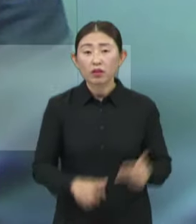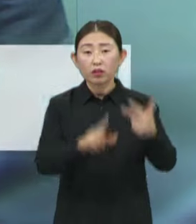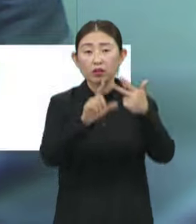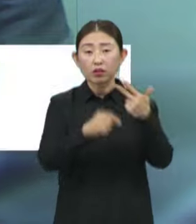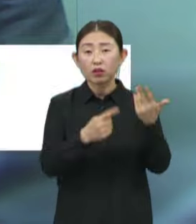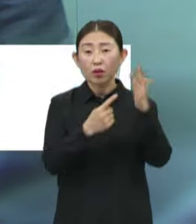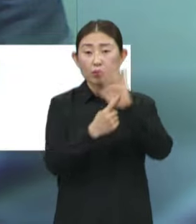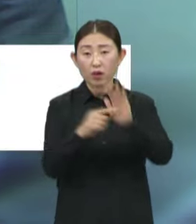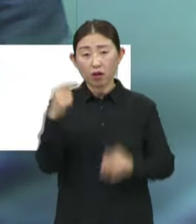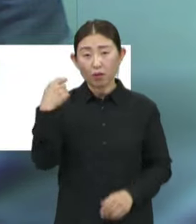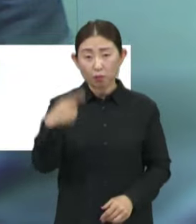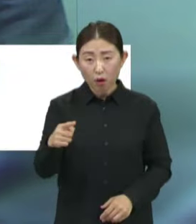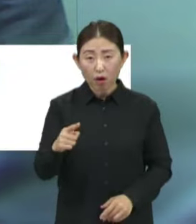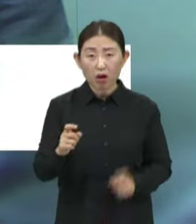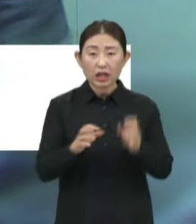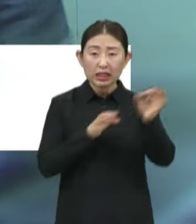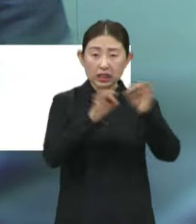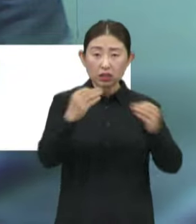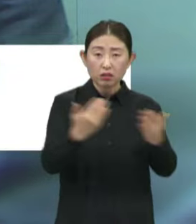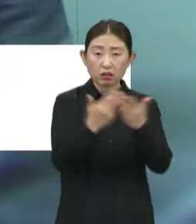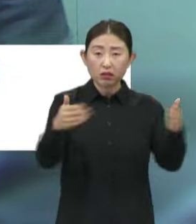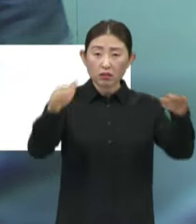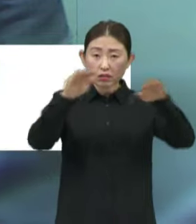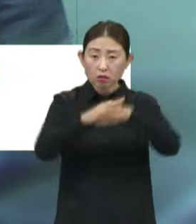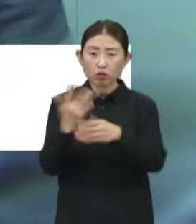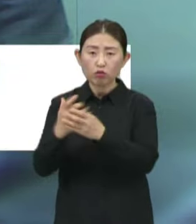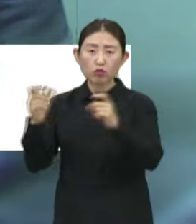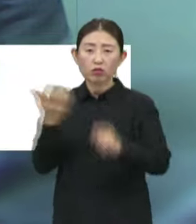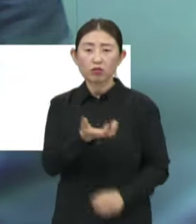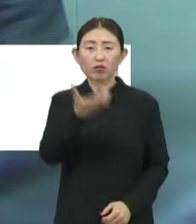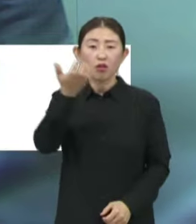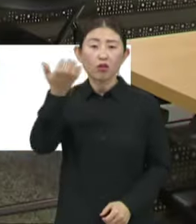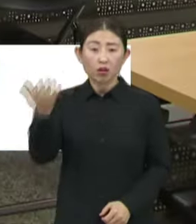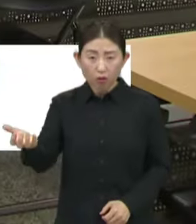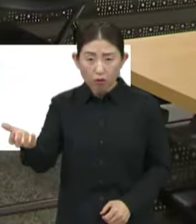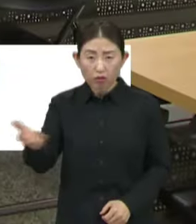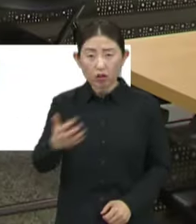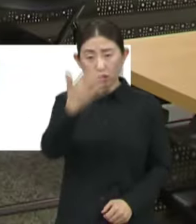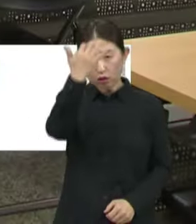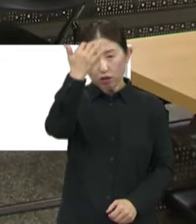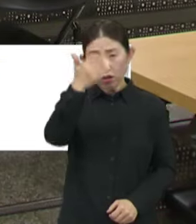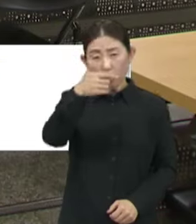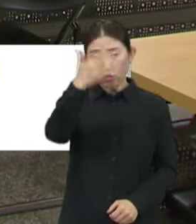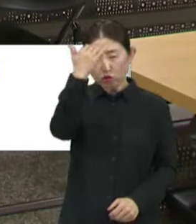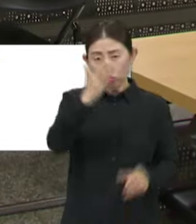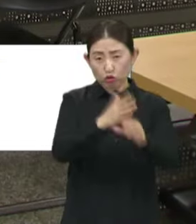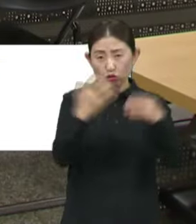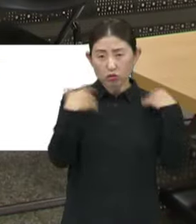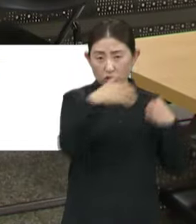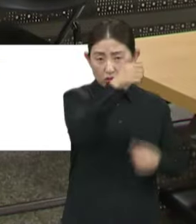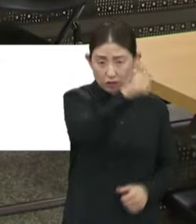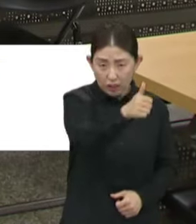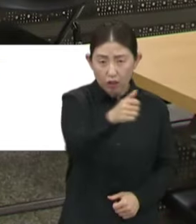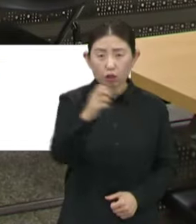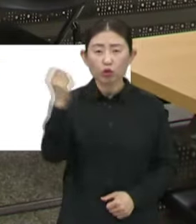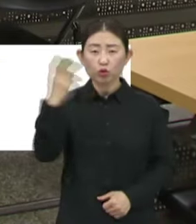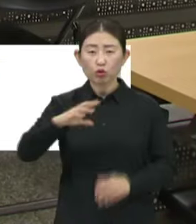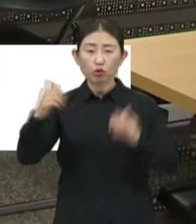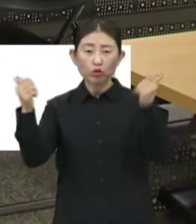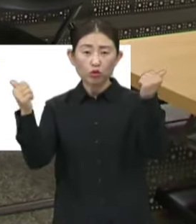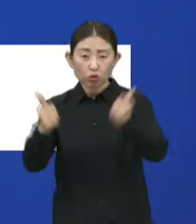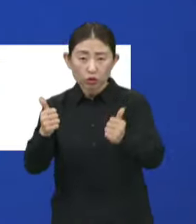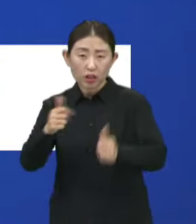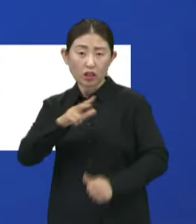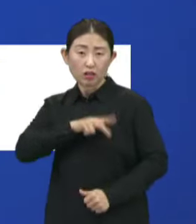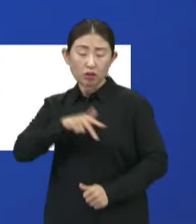다음 달로 예고된 소상공인 시장 진흥공단의 유성구 지족동 이전에 대해 김재선 중구청장과 국회